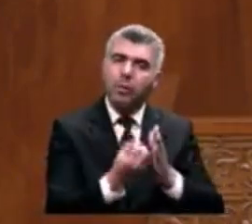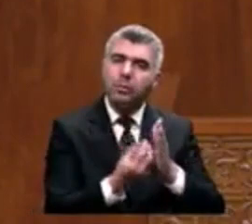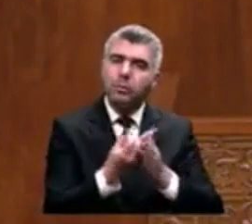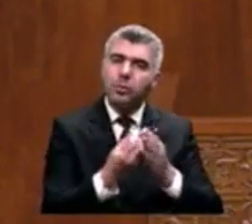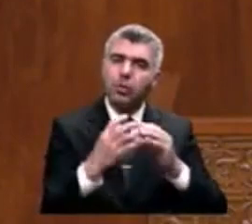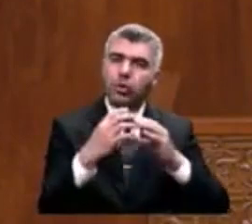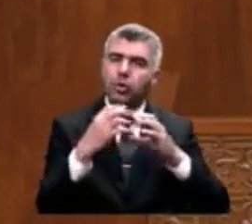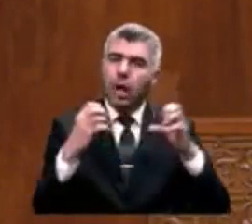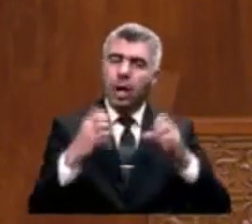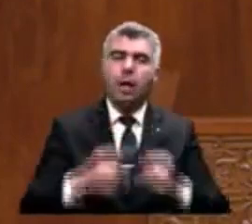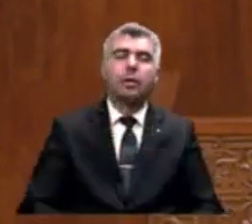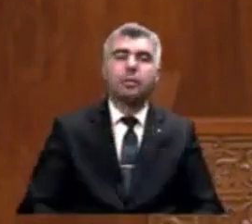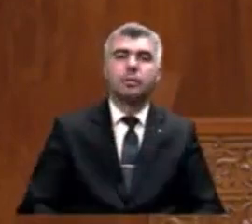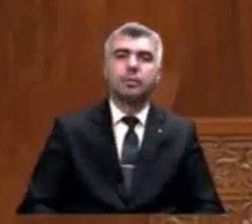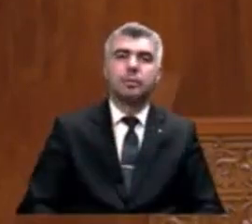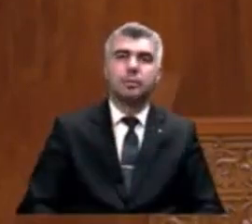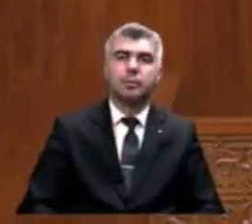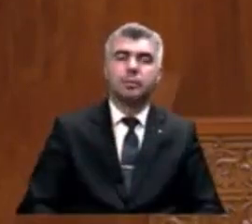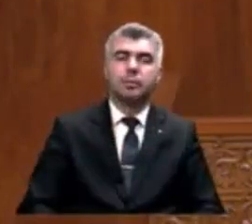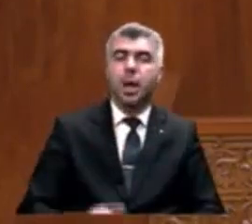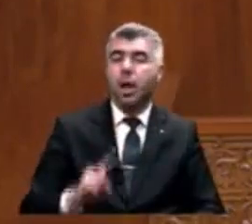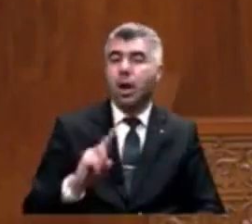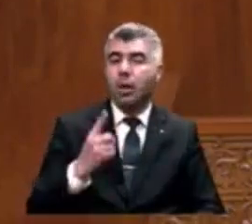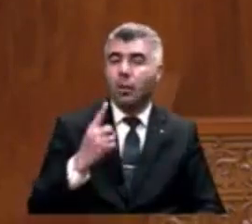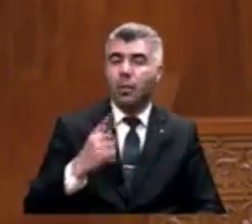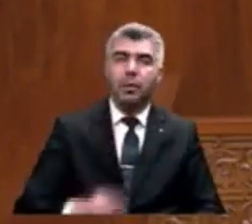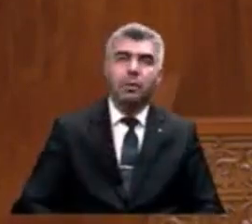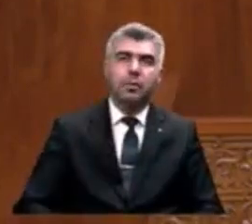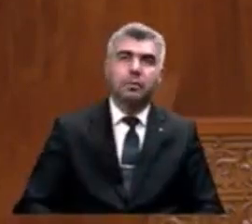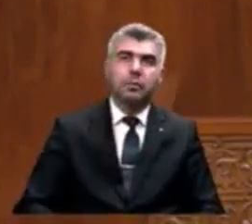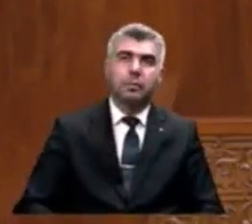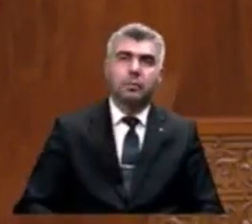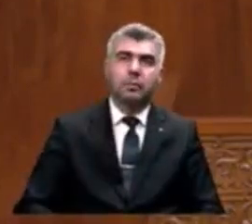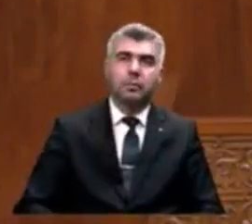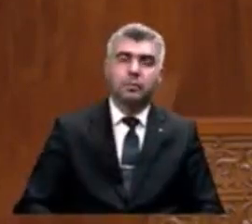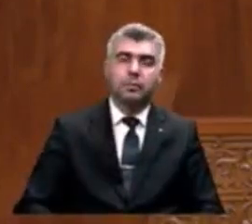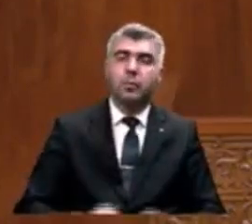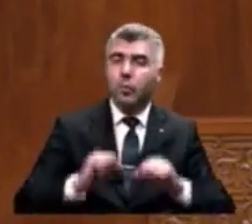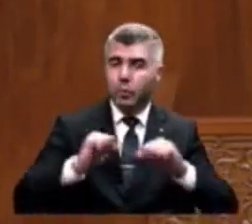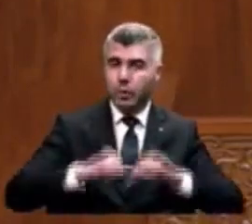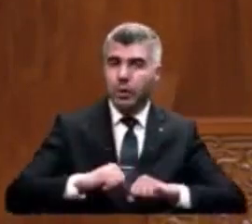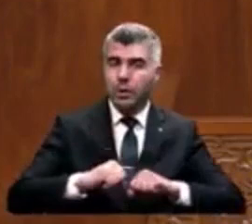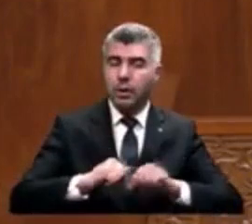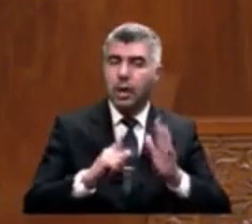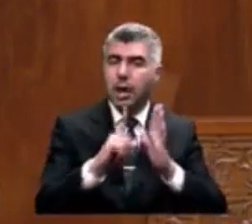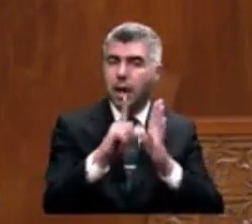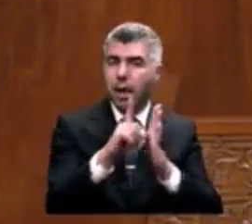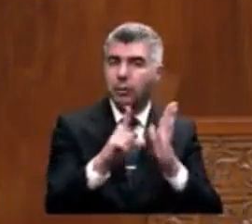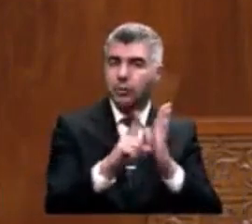أساسية. أولا، واش هذا النظام الأساسي